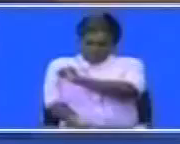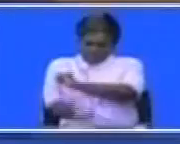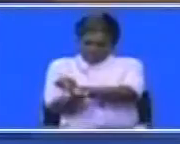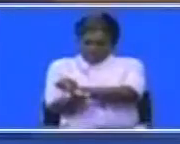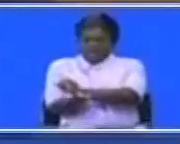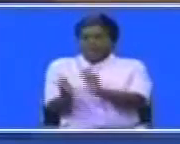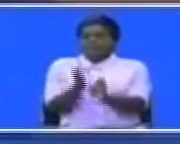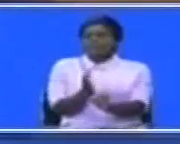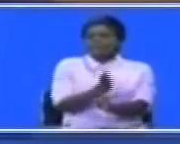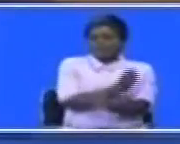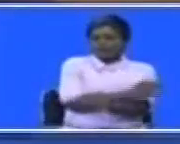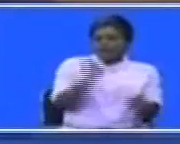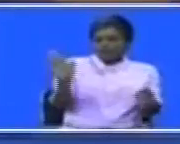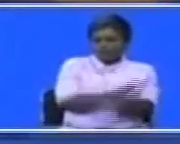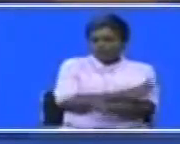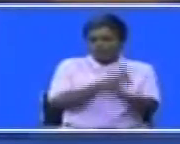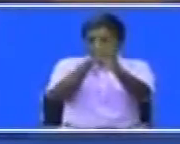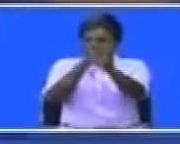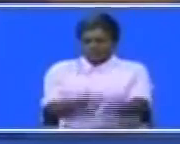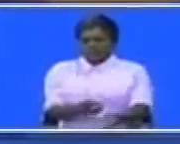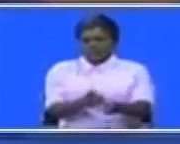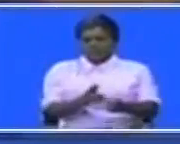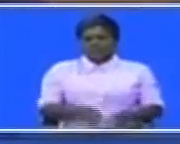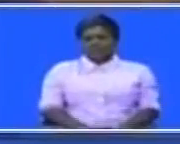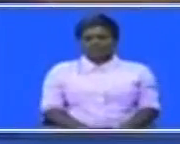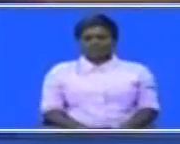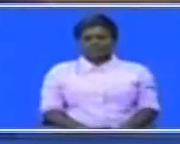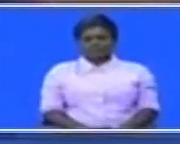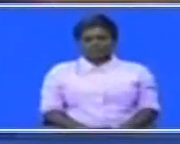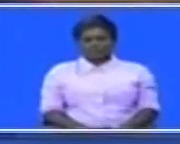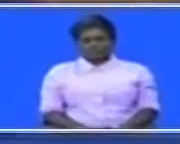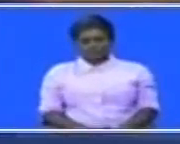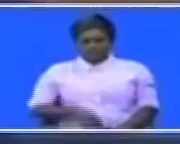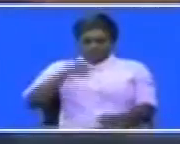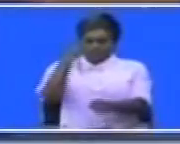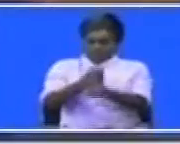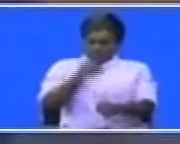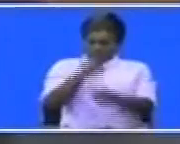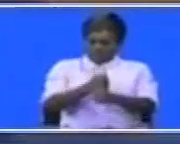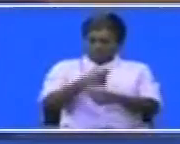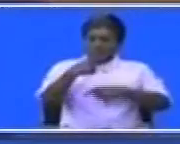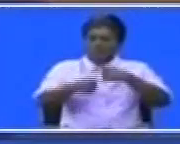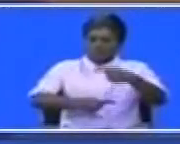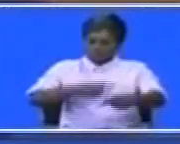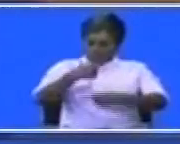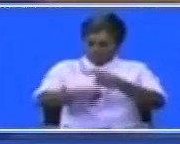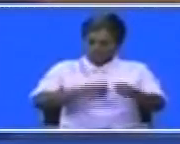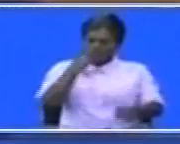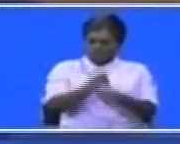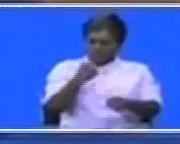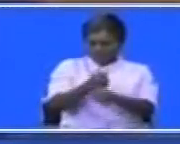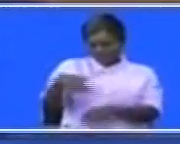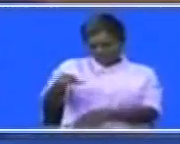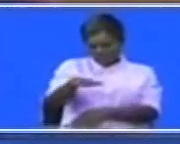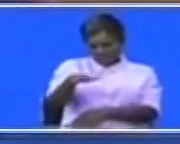zitataarifiwa kabla ya idadi kamili kutolewa. Recovery operations are ongoing in the operational